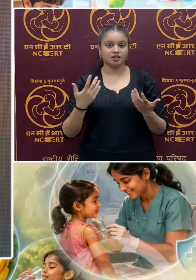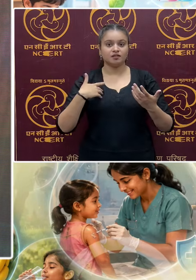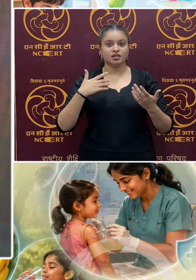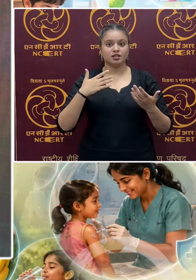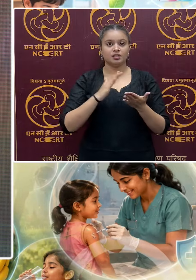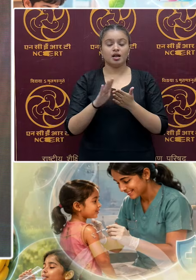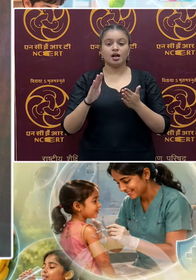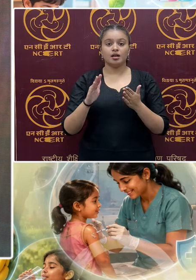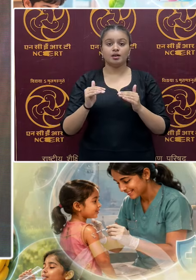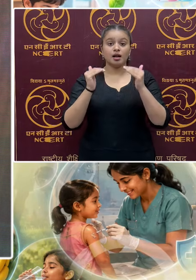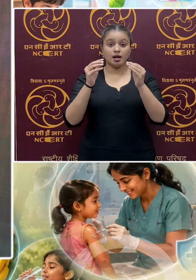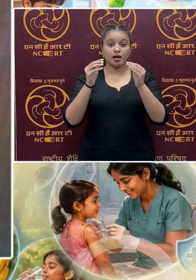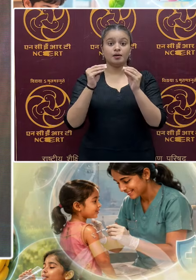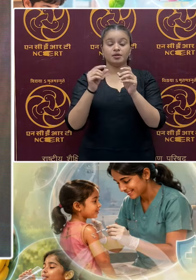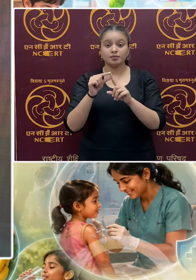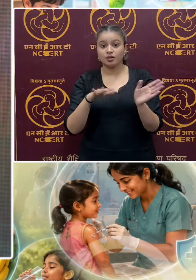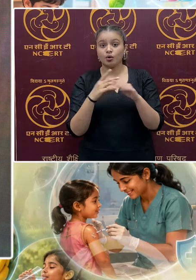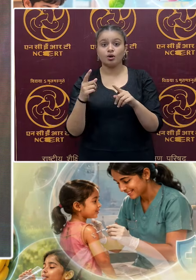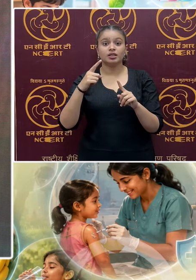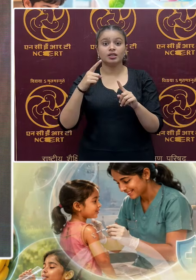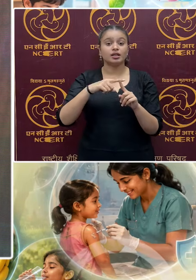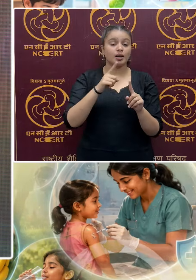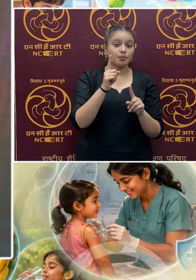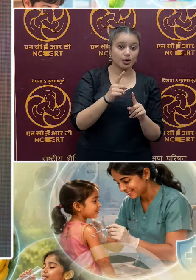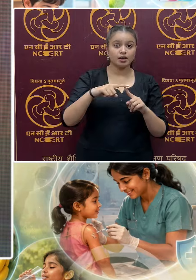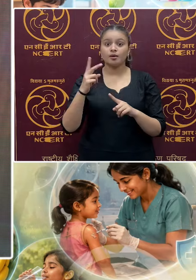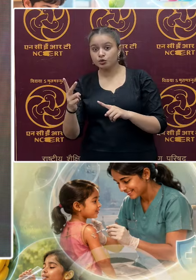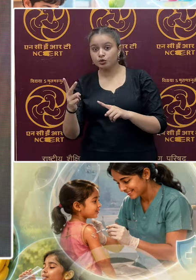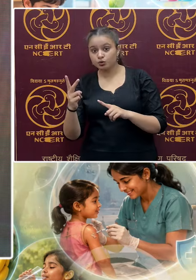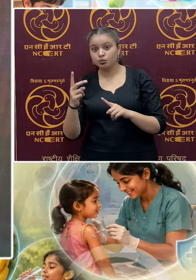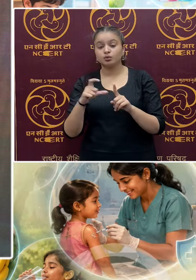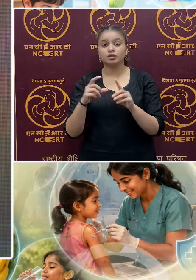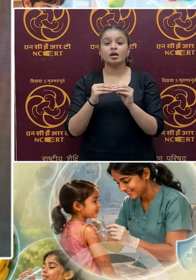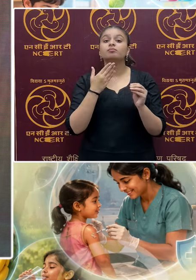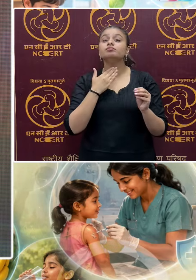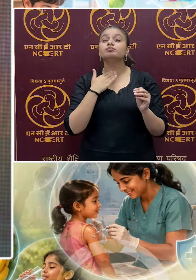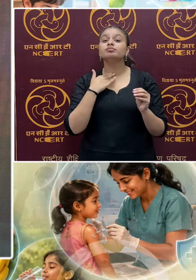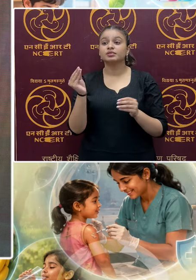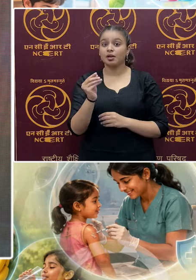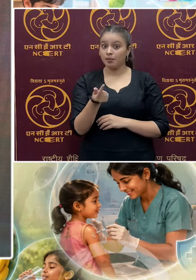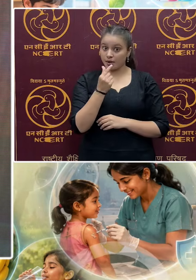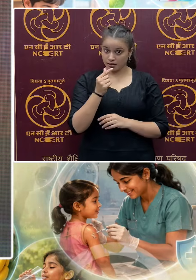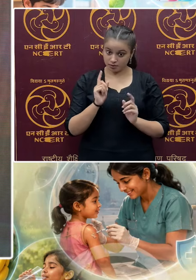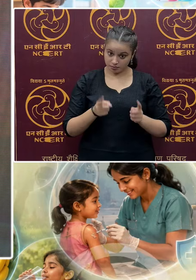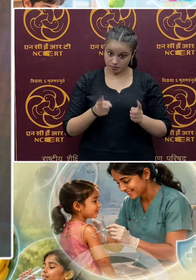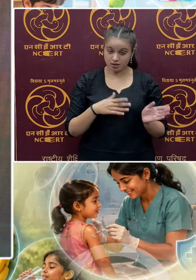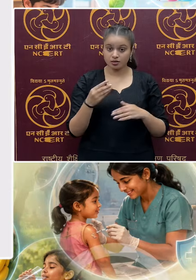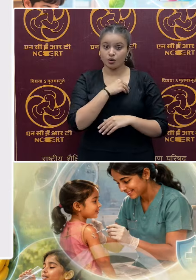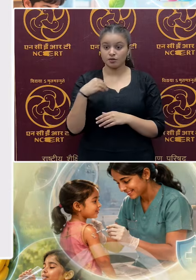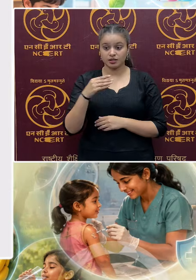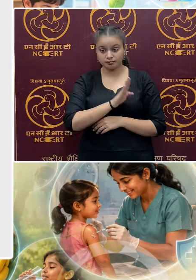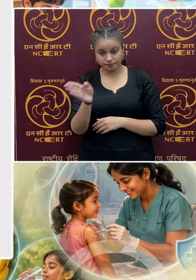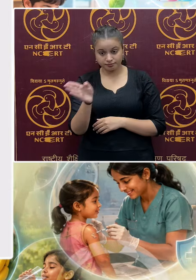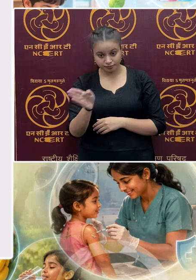हाइपरटेंशन, इवन टाइप 1 और टाइप 2 डायबिटीज़ की वजह से बच्चों को कुछ मेडिकेशंस लेनी पड़ सकती हैं, हॉस्पिटल विजिट्स हो सकते